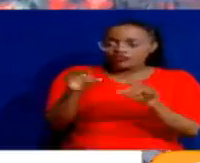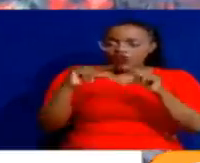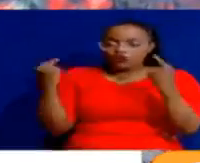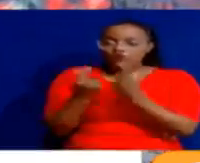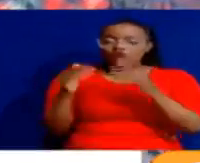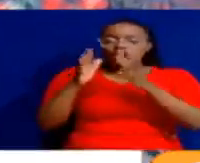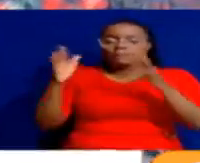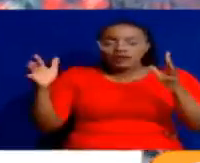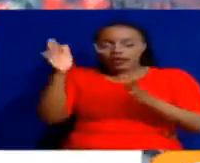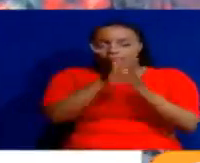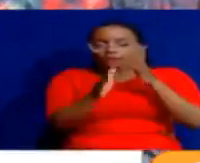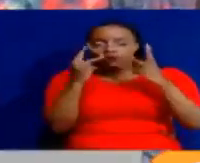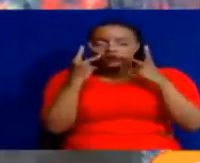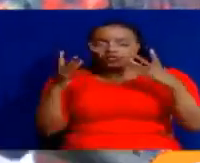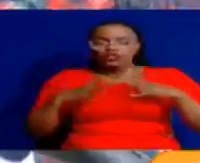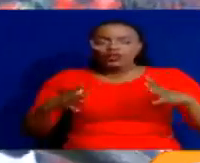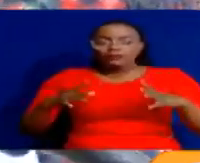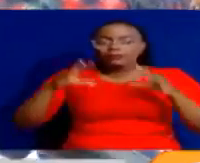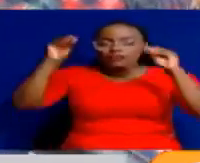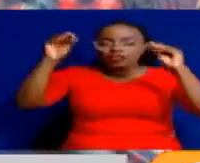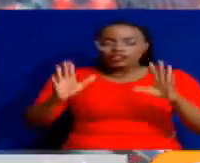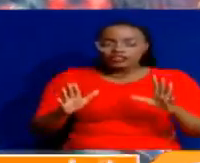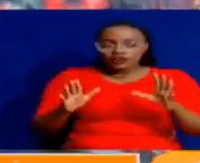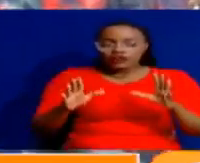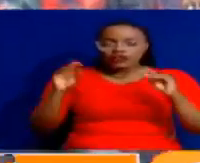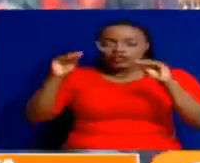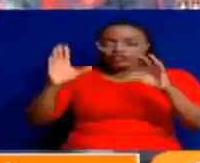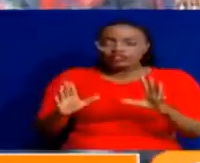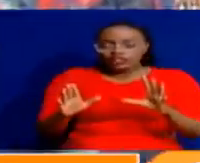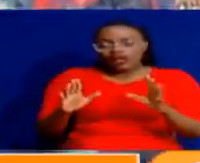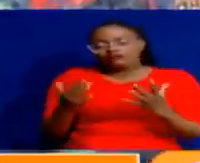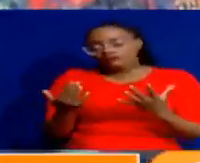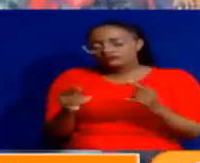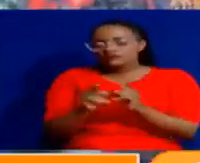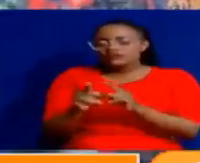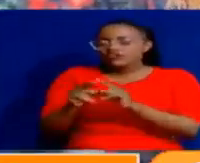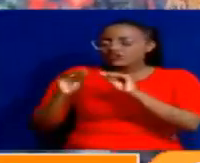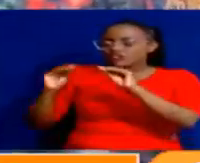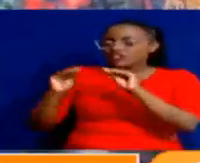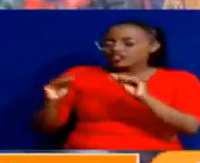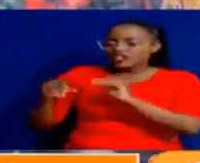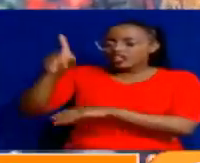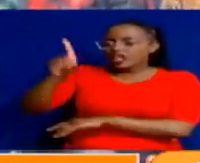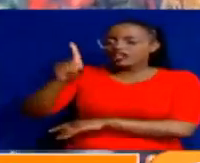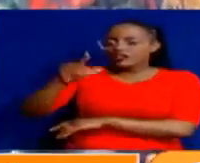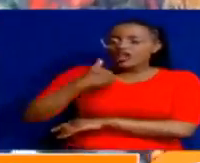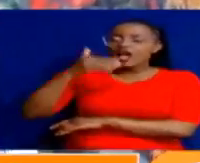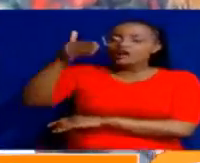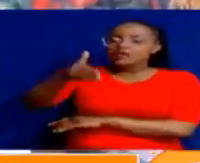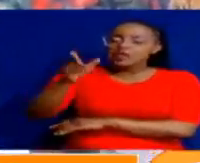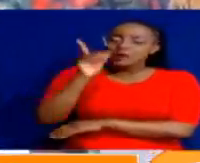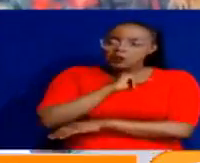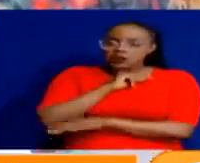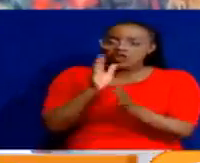mzima kabisa pia kuangalia wale walimu, walimu wa dini, walimu wa madrasa, tumekuwa na wao